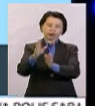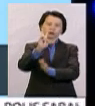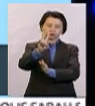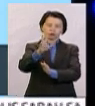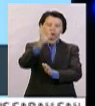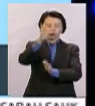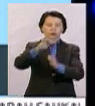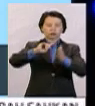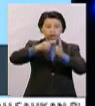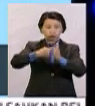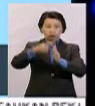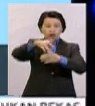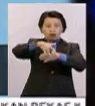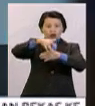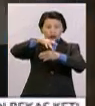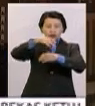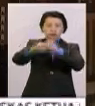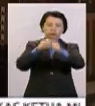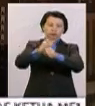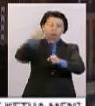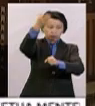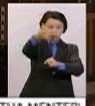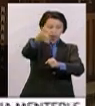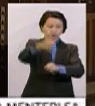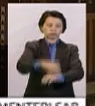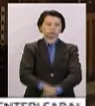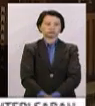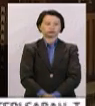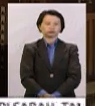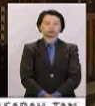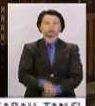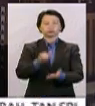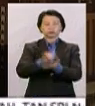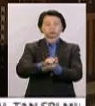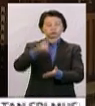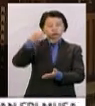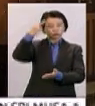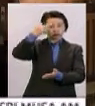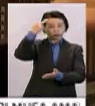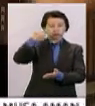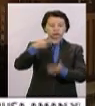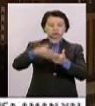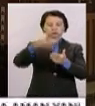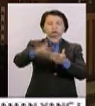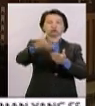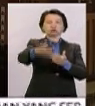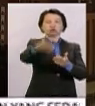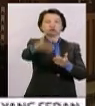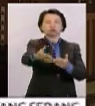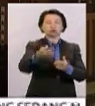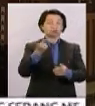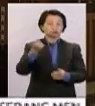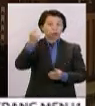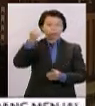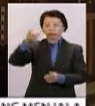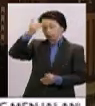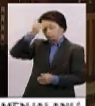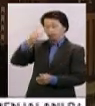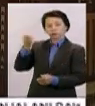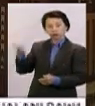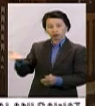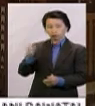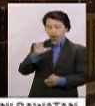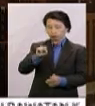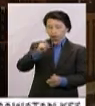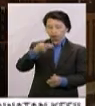dijangka dilancar awal tahun depan. That is the reason why we are moving towards that. I think partly mentioned by Dato' Syaril just